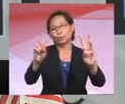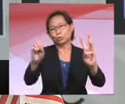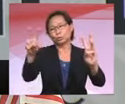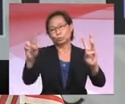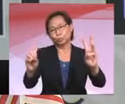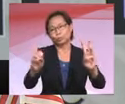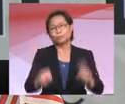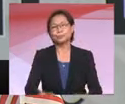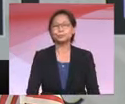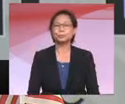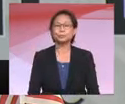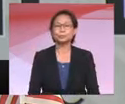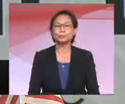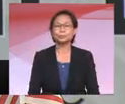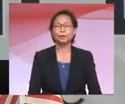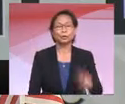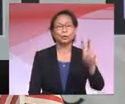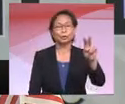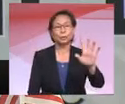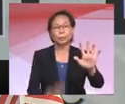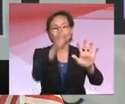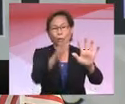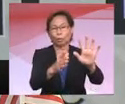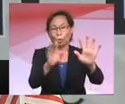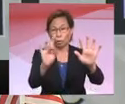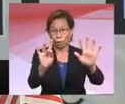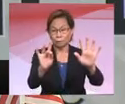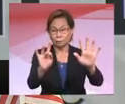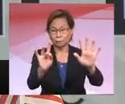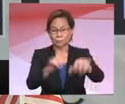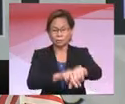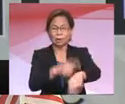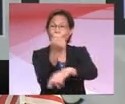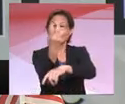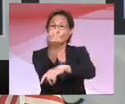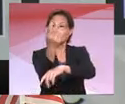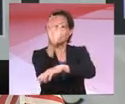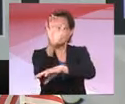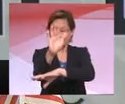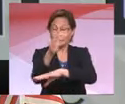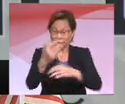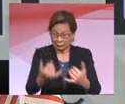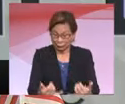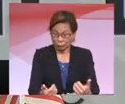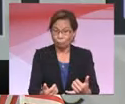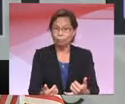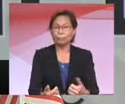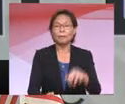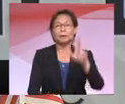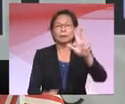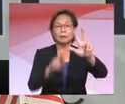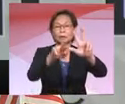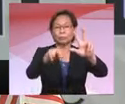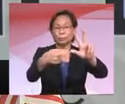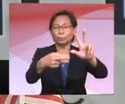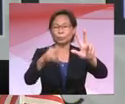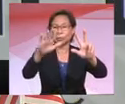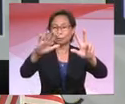2020. Sehingga 25 Ogos 2020 jam 12 tengah hari, seramai